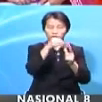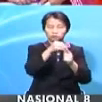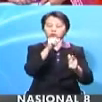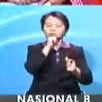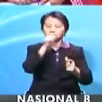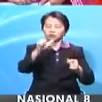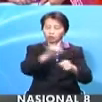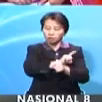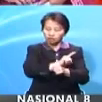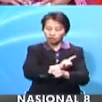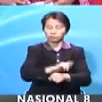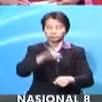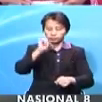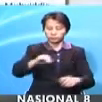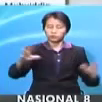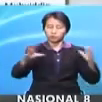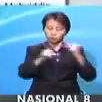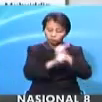lengkap